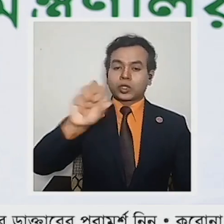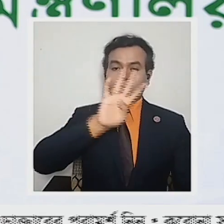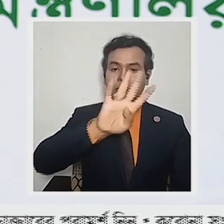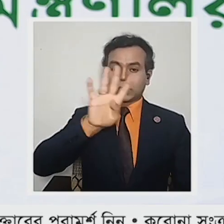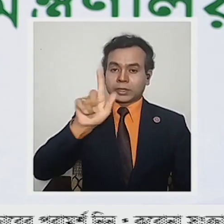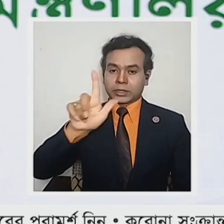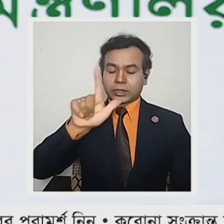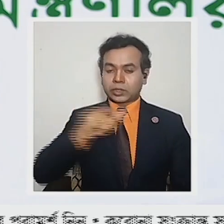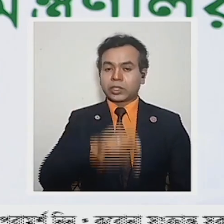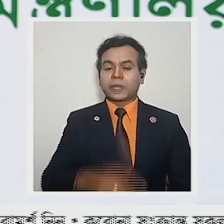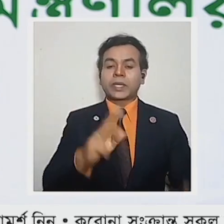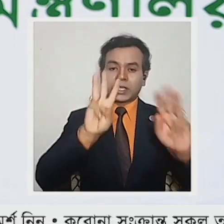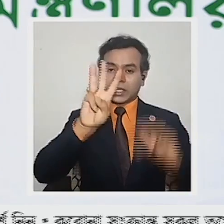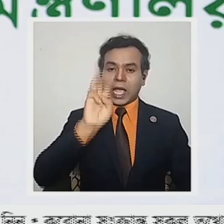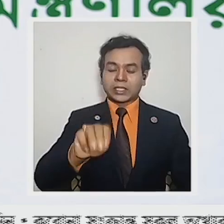24 ঘন্টায় কোয়ারেন্টাইনে